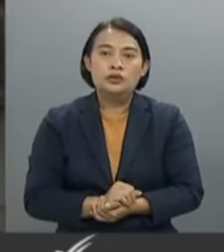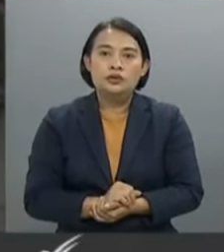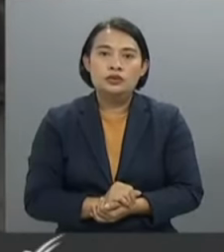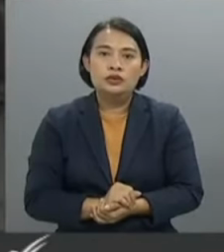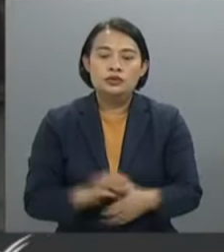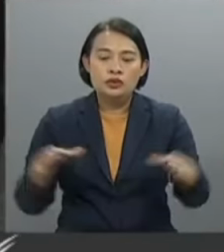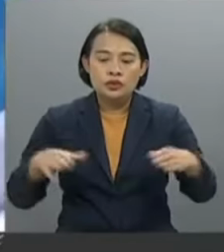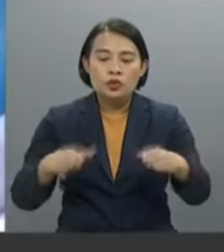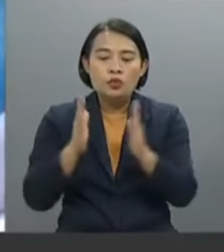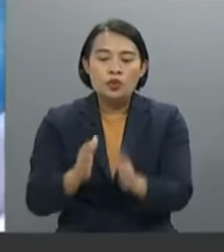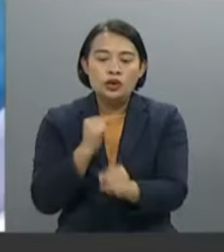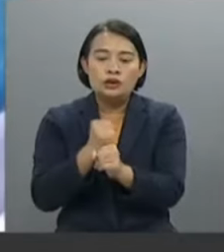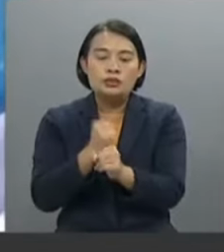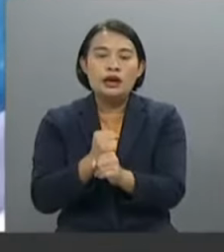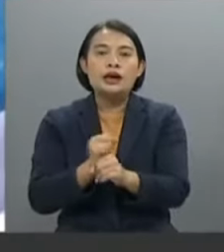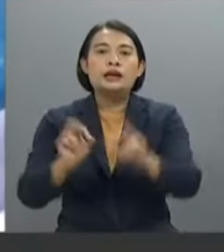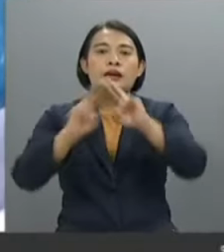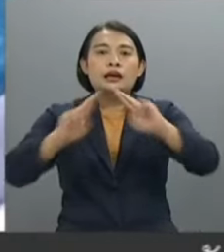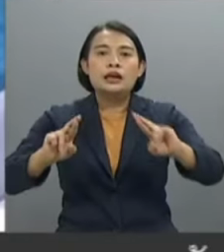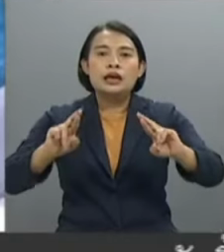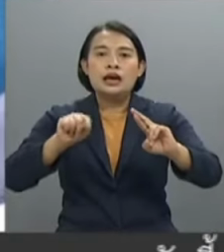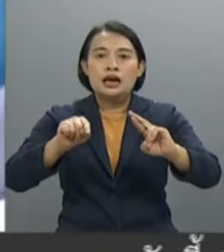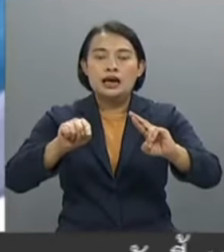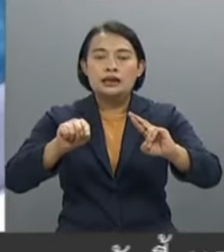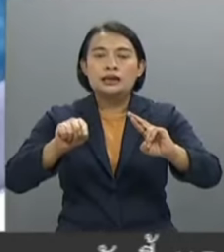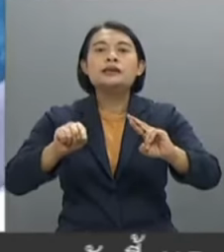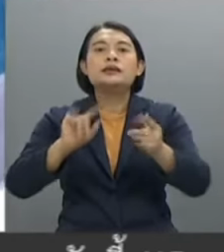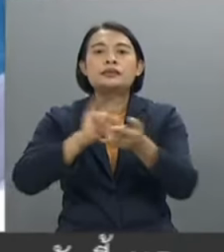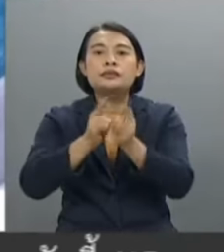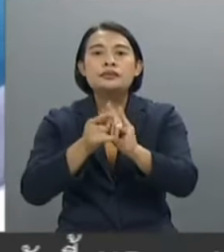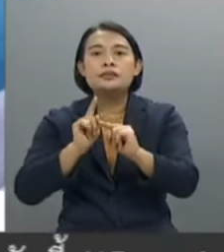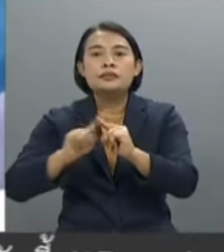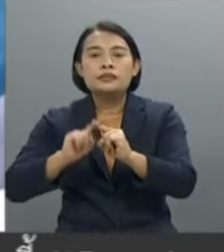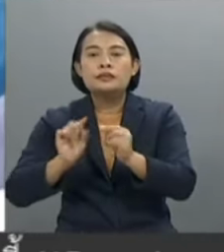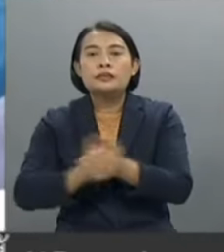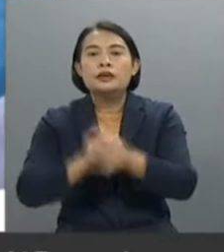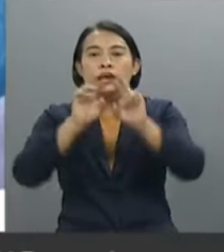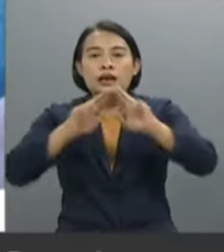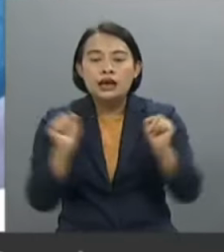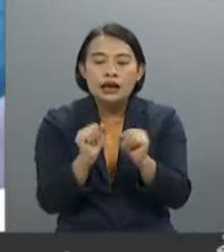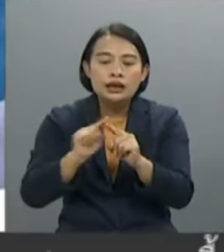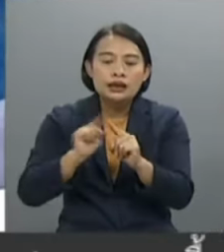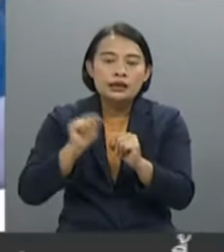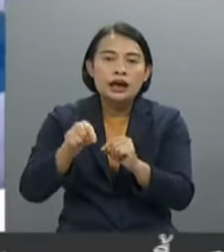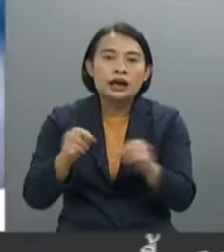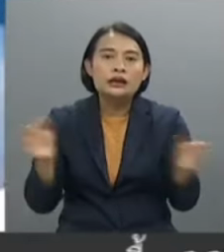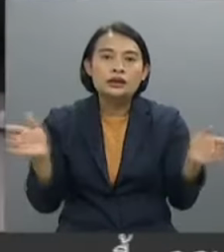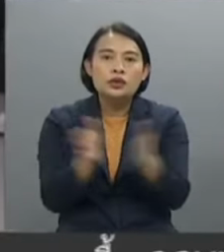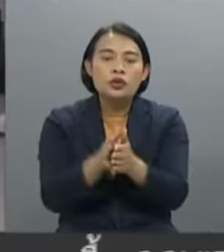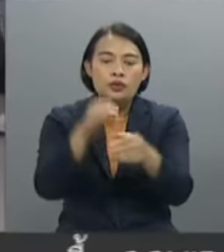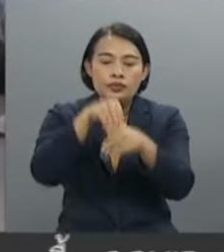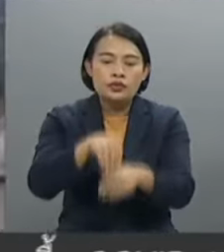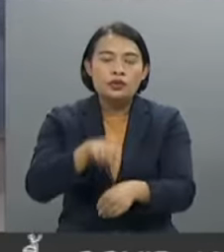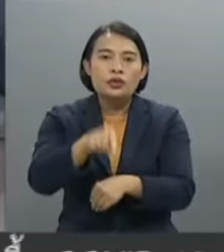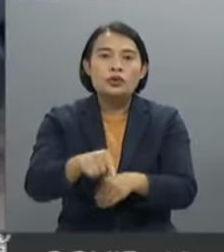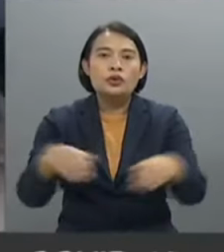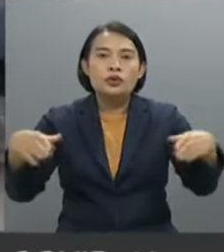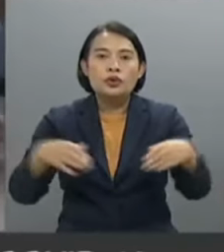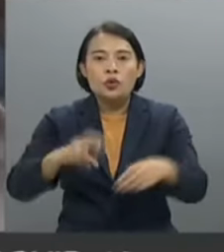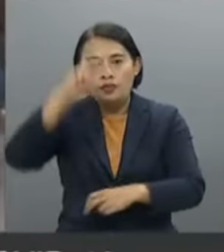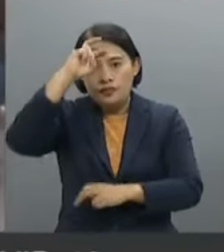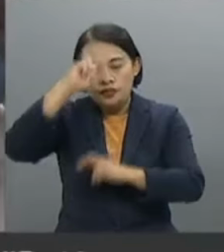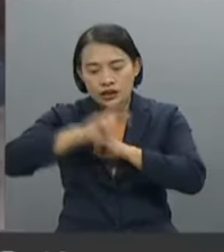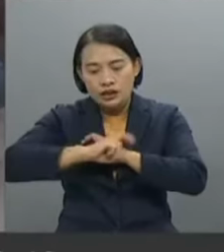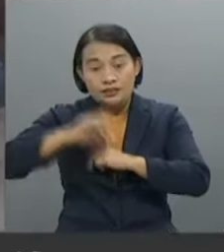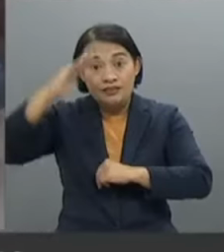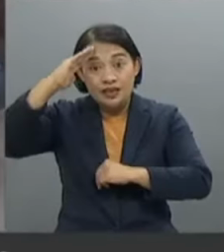รพสินค้าและประชาชนทั่วไปที่คิดว่าตัวเองมีความเสี่ยงในการใช้พื้นที่ร่วมกันกับกลุ่มทหารอียิปต์ที่เดินทางมาท่องเที่ยวห้างเมื่อวันที่10กร